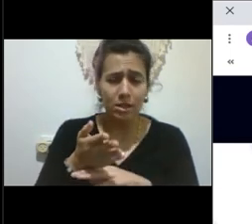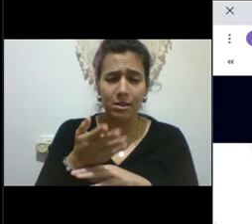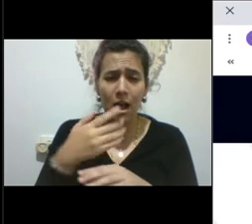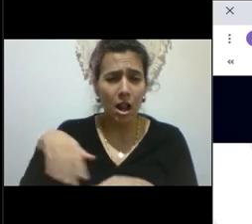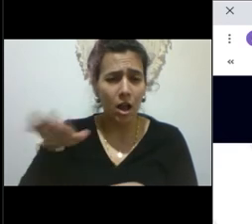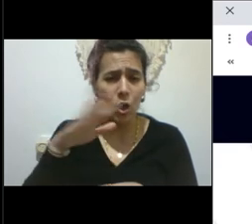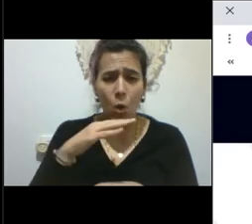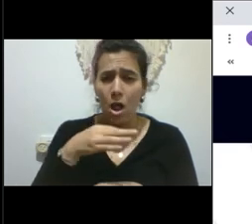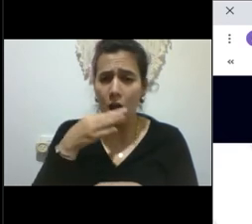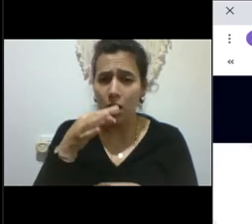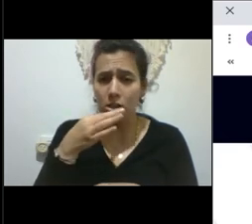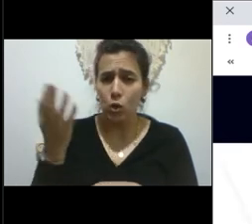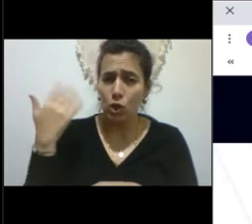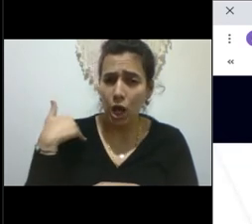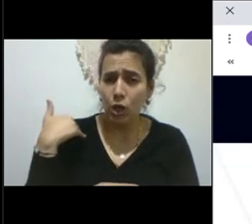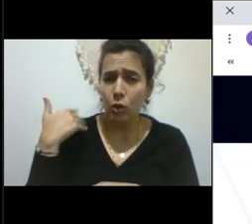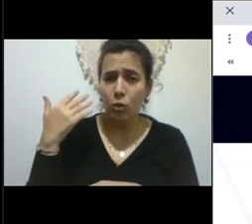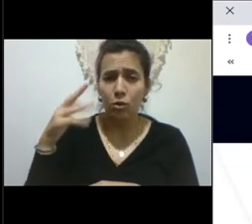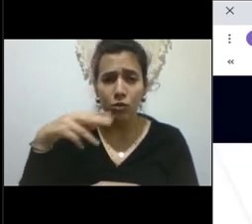שזה מאוד שווה.